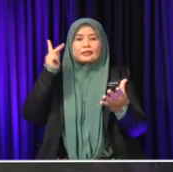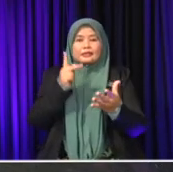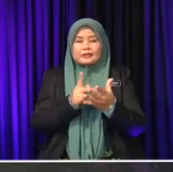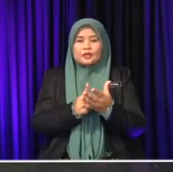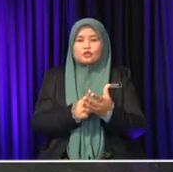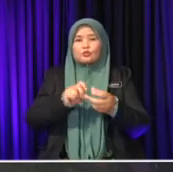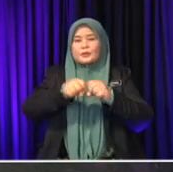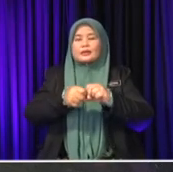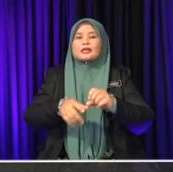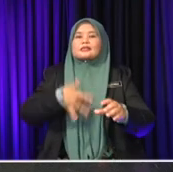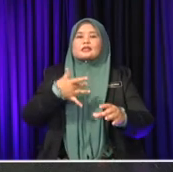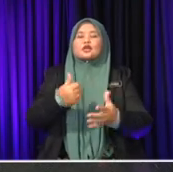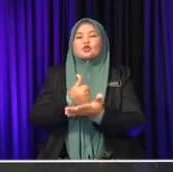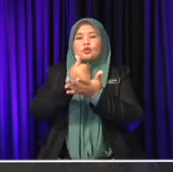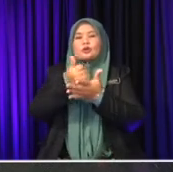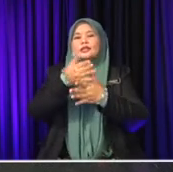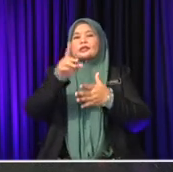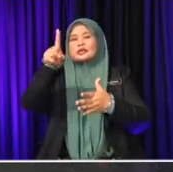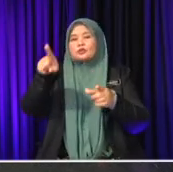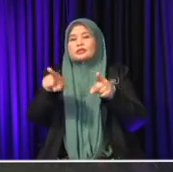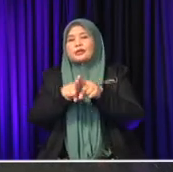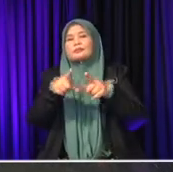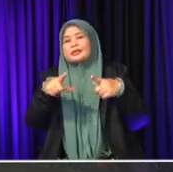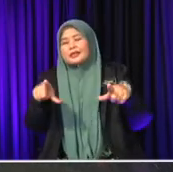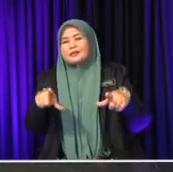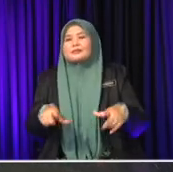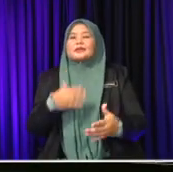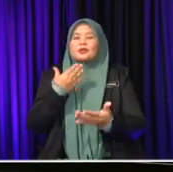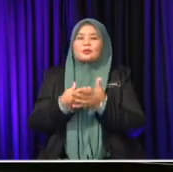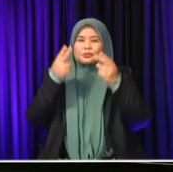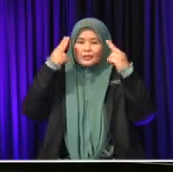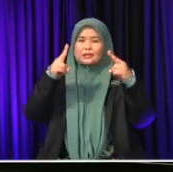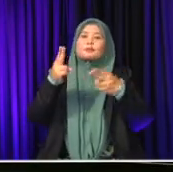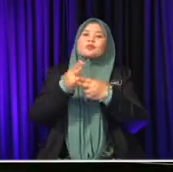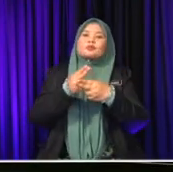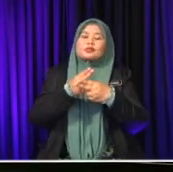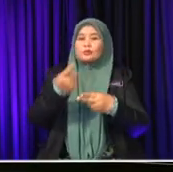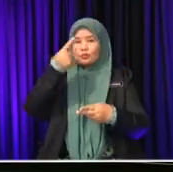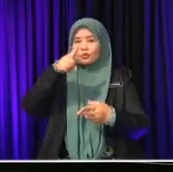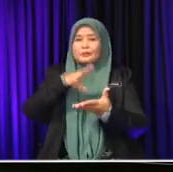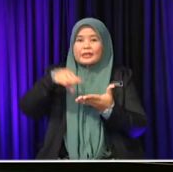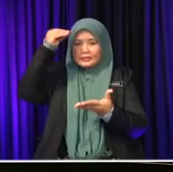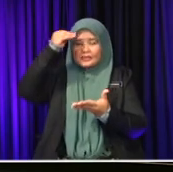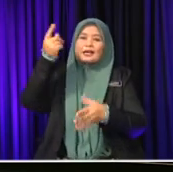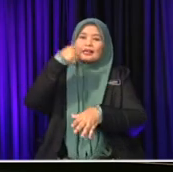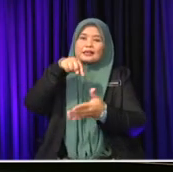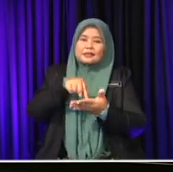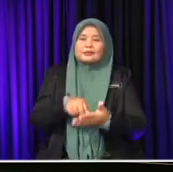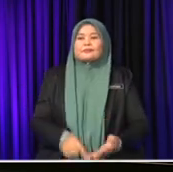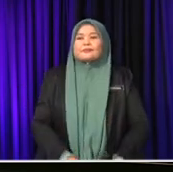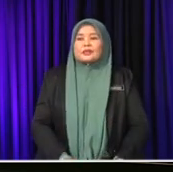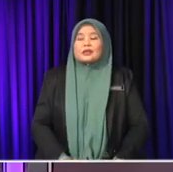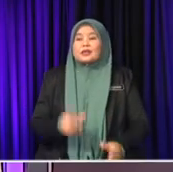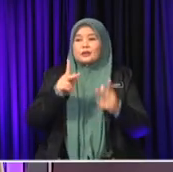ada rasa tolong antara satu sama lain untuk pembelajaran kita hari ini Oke